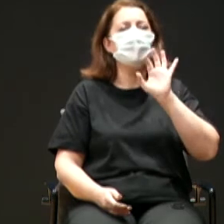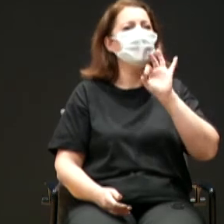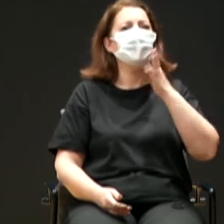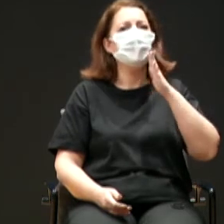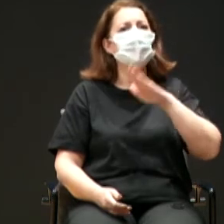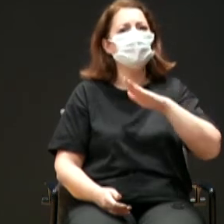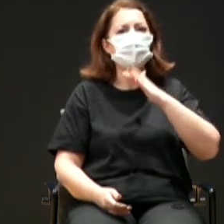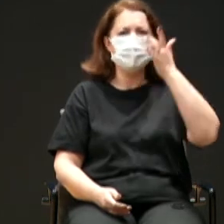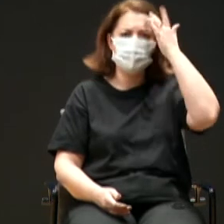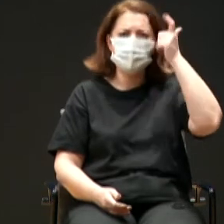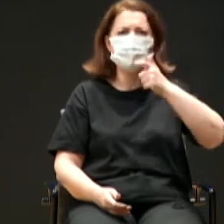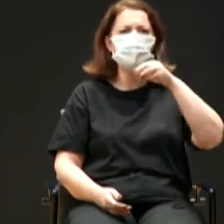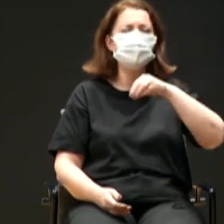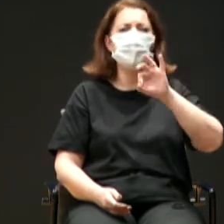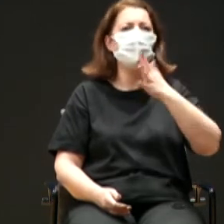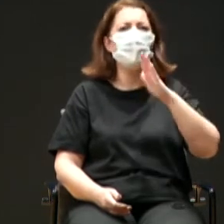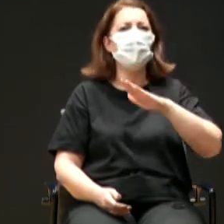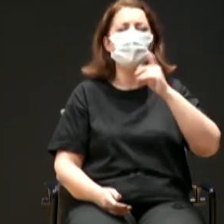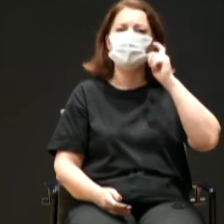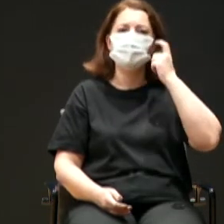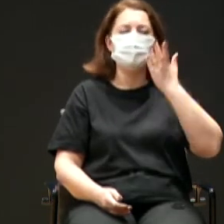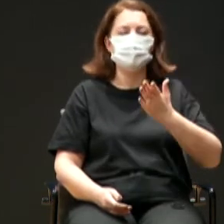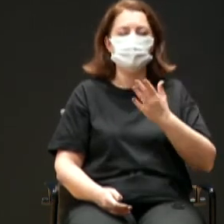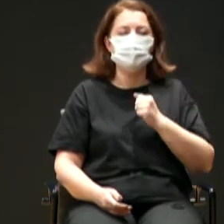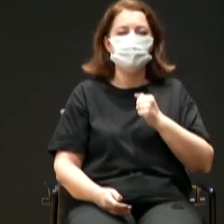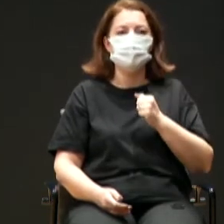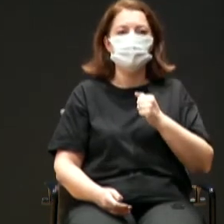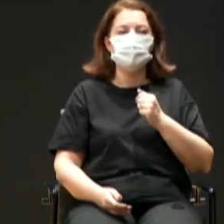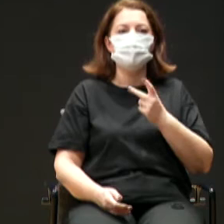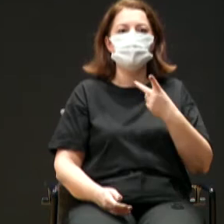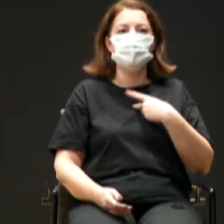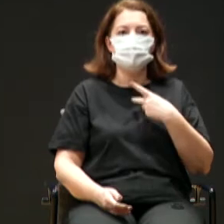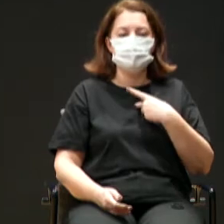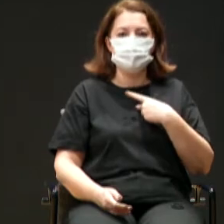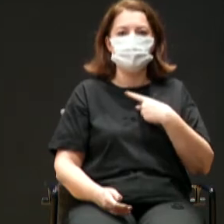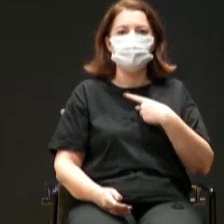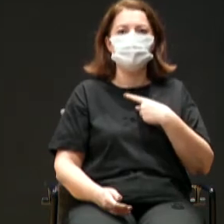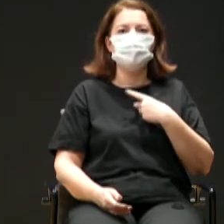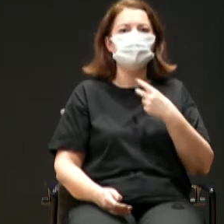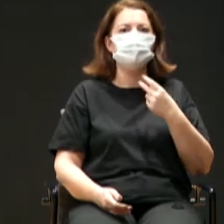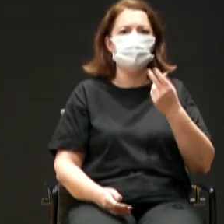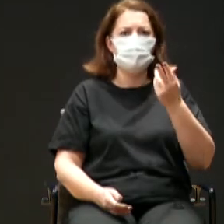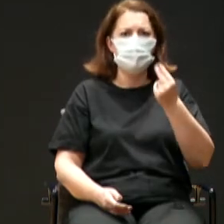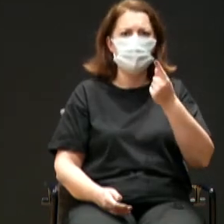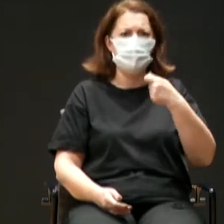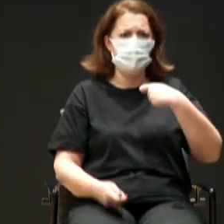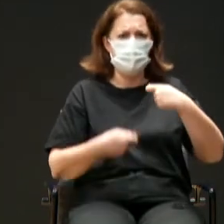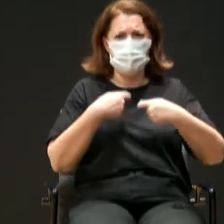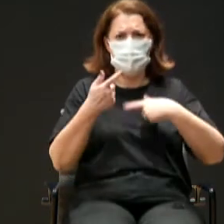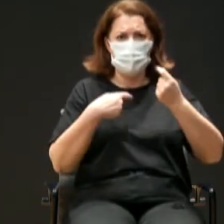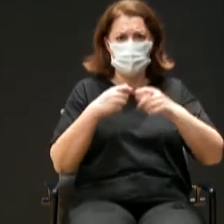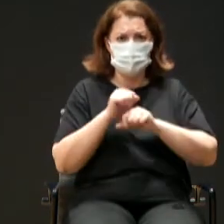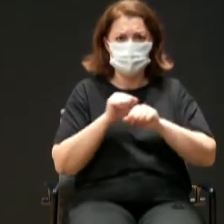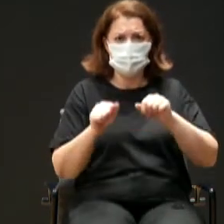yapacaksınız? Beylikdüzü'ne ne yapmayı düşünüyorsunuz? Yani bizim paralarımız, Beylikdüzü Belediyesi'nin paraları böyle çarçur mu olacak Sayın